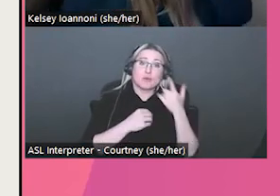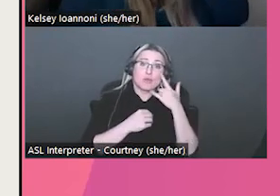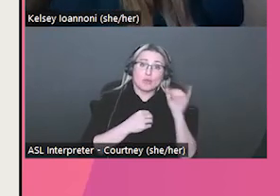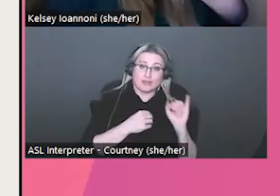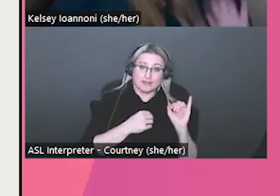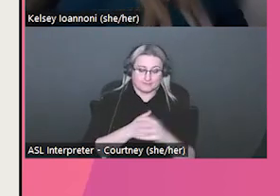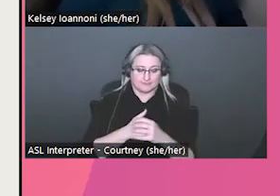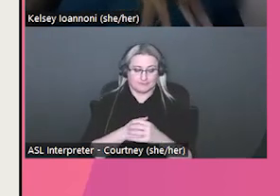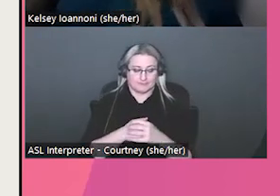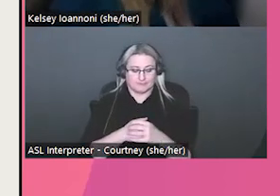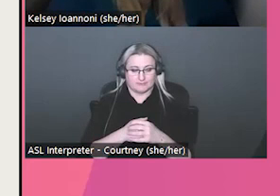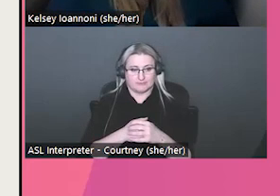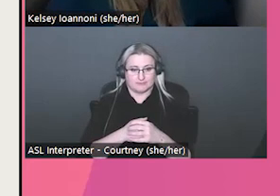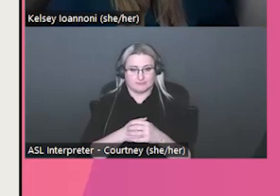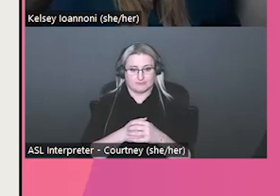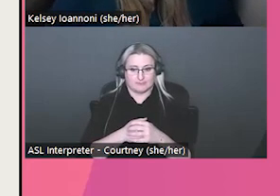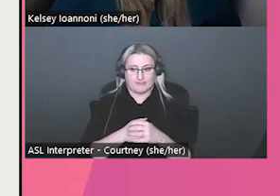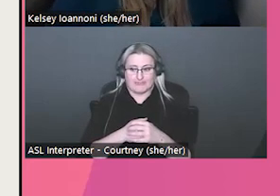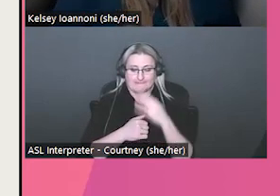voir que